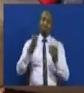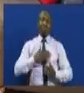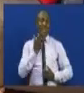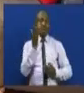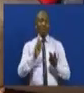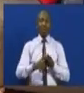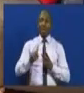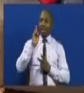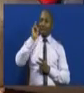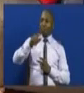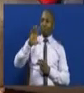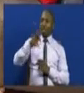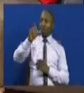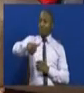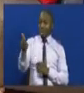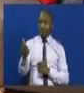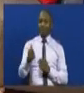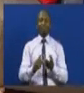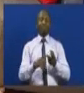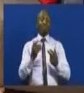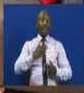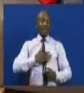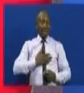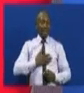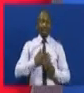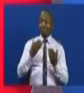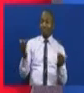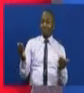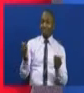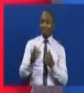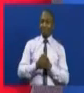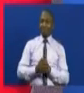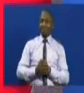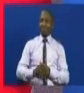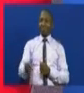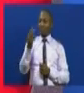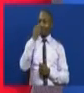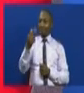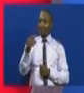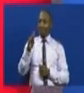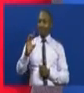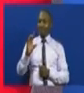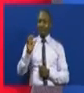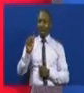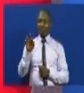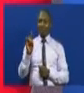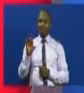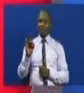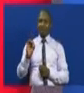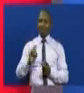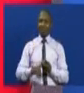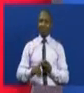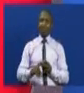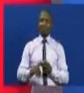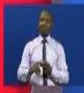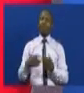kila mtu atachagua mbivu ama mbichi. Asante sana. Na mtazamaji wa TBC Aridhio. Na mtazamaji wa TBC